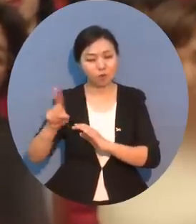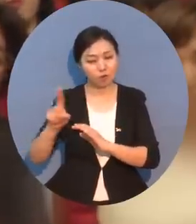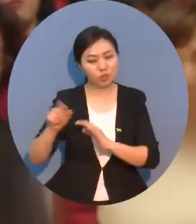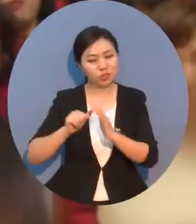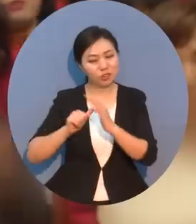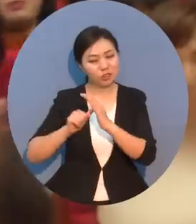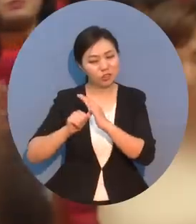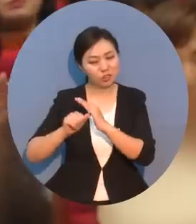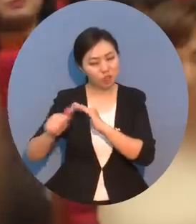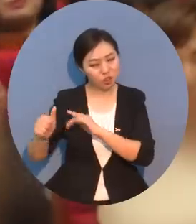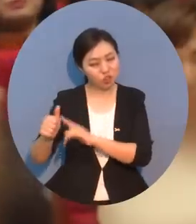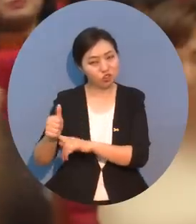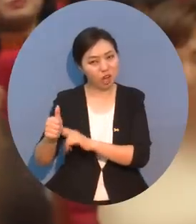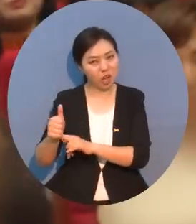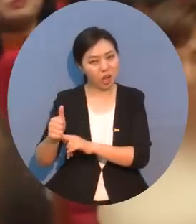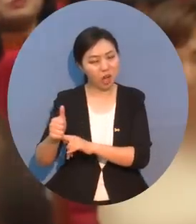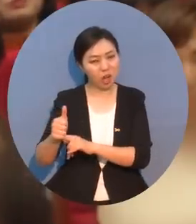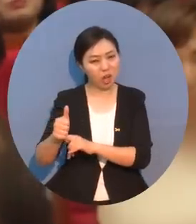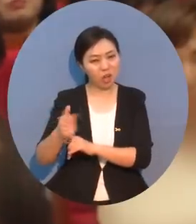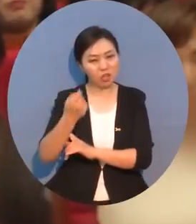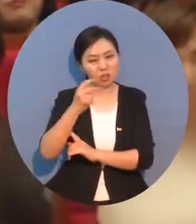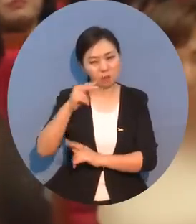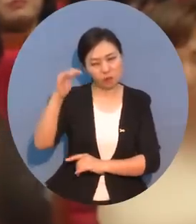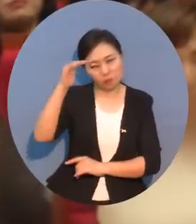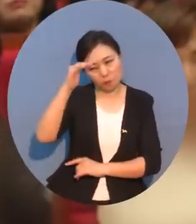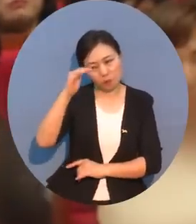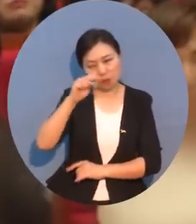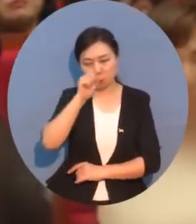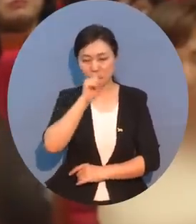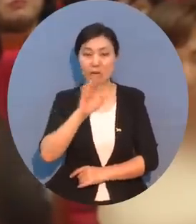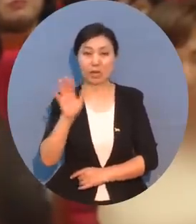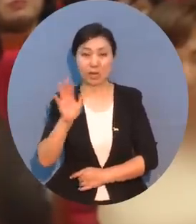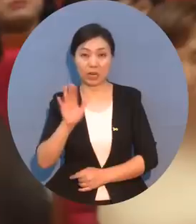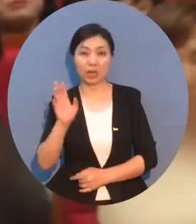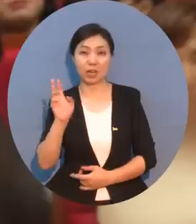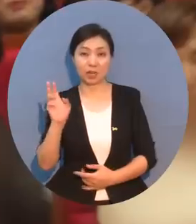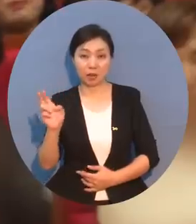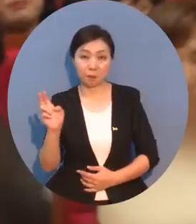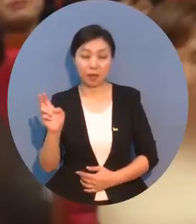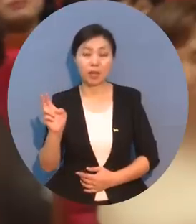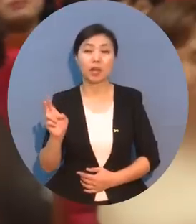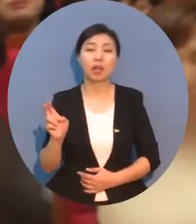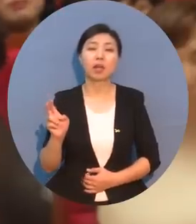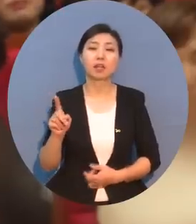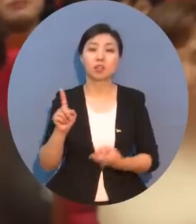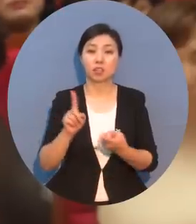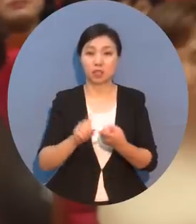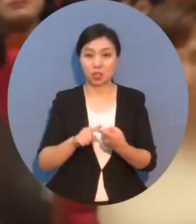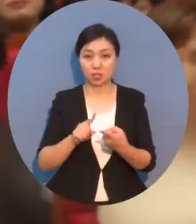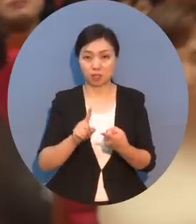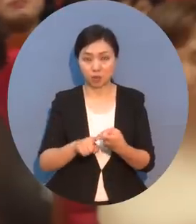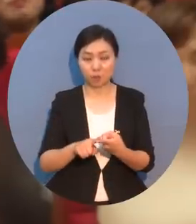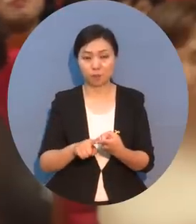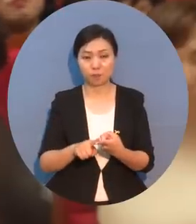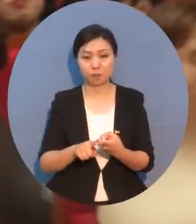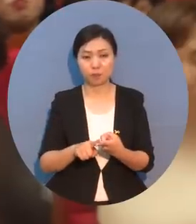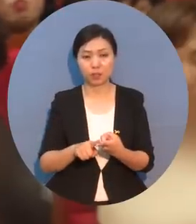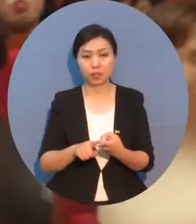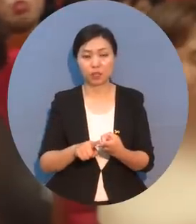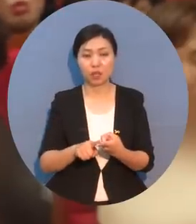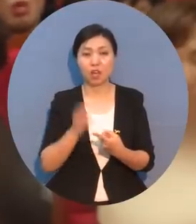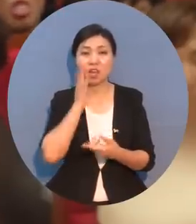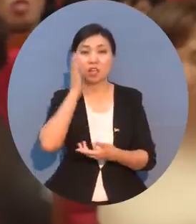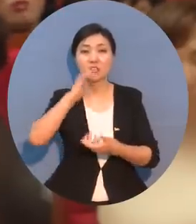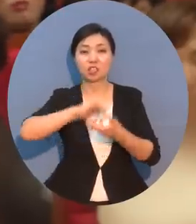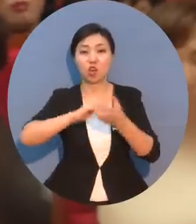조금 시청자들 보기에 조금 버릇이 없었나 봅니다. 근데 이제 그것을 이제 뭐